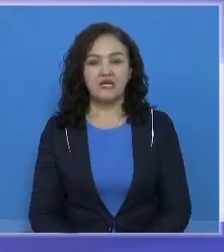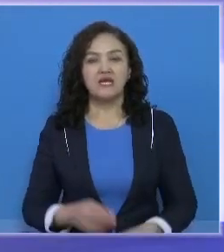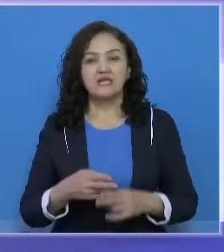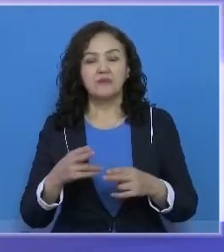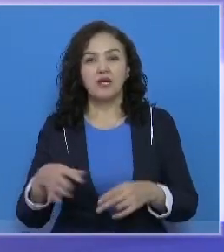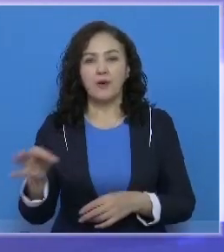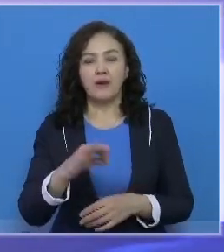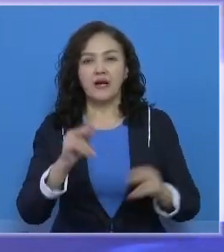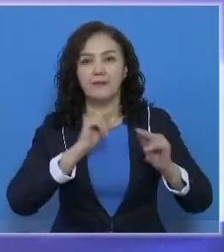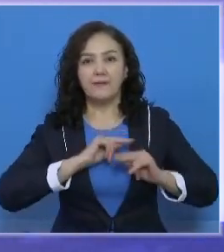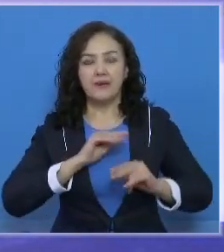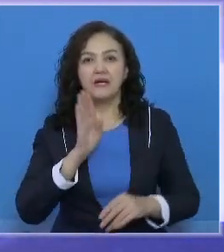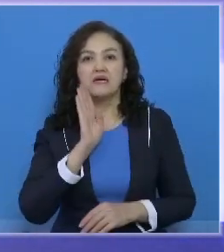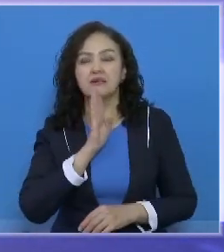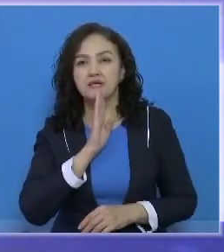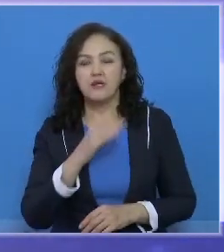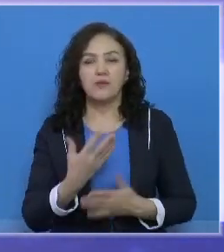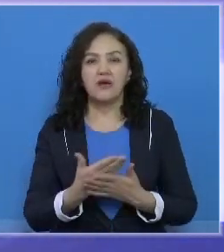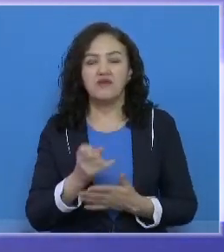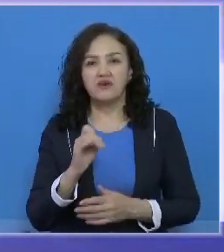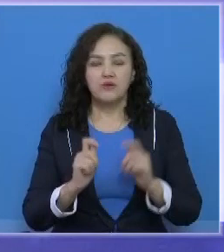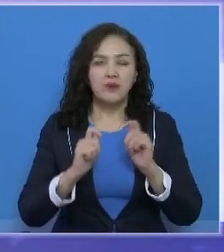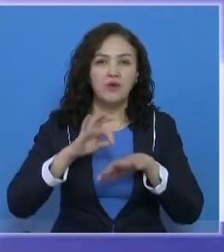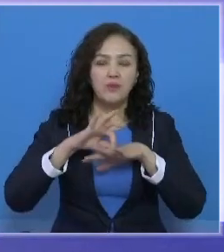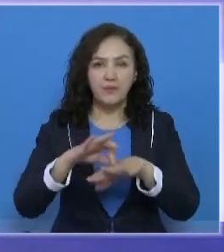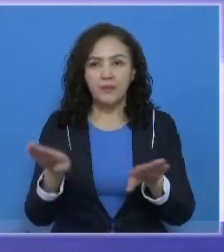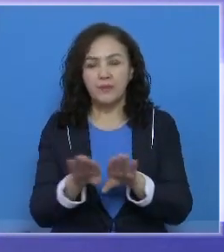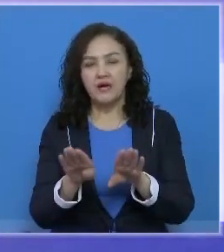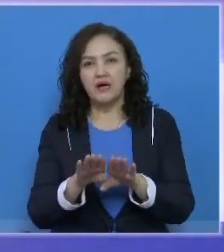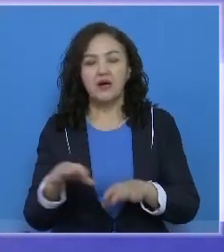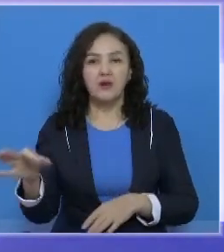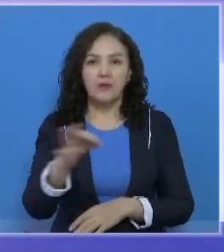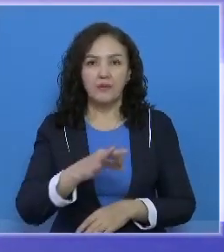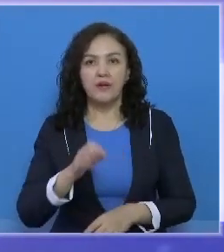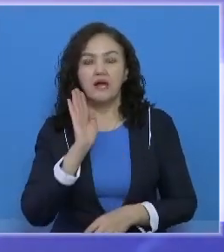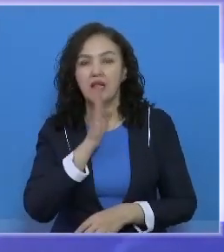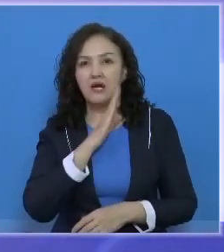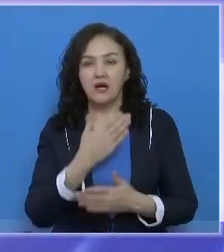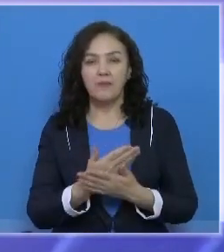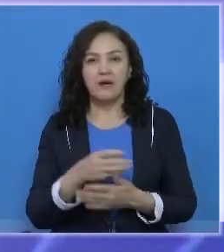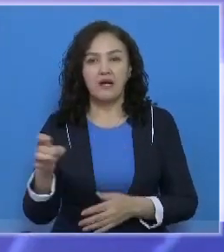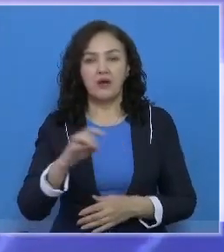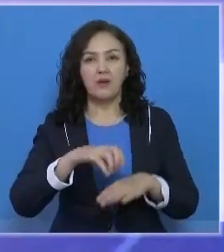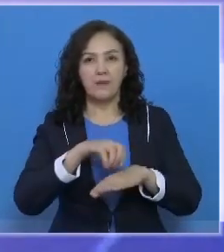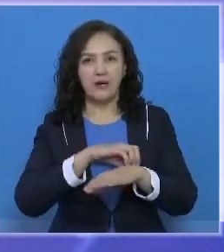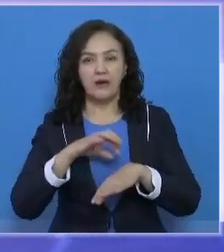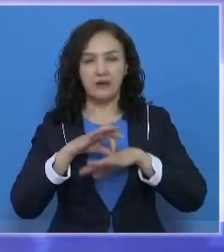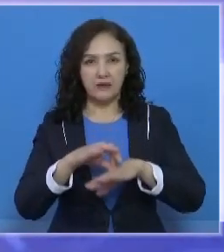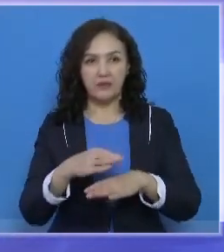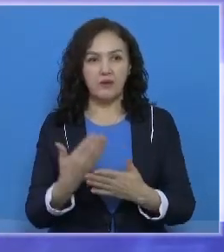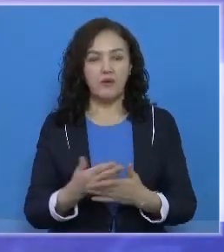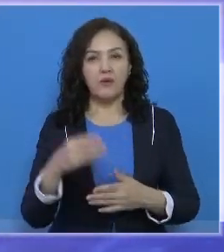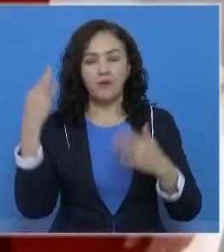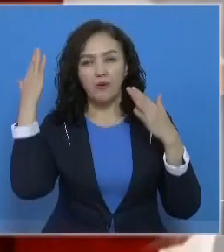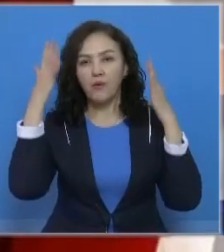Темірауданда еңбегі жанған арулар іскер әйелдер форумы өтті. Форумды облыстық іскер әйелдер қауымдастығы мен аудан әкімдігі ұйымдастырды. Негізгі